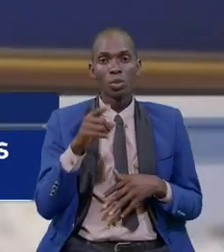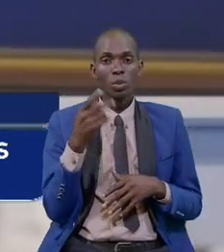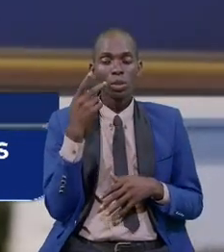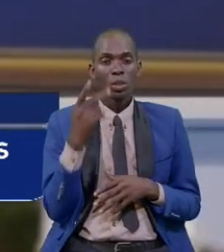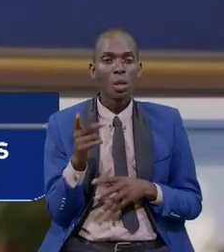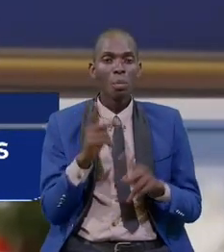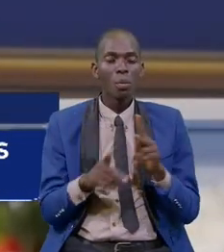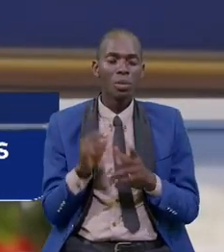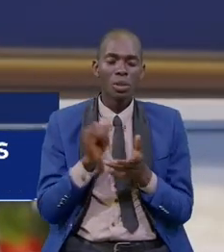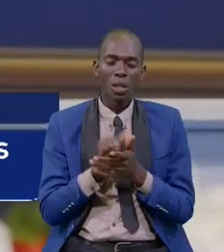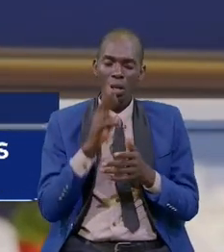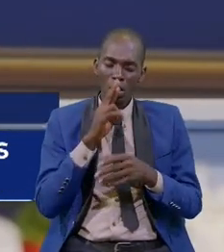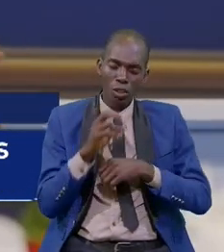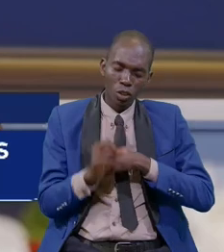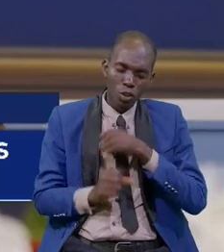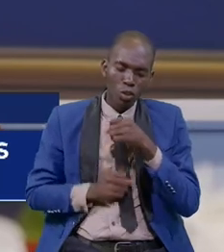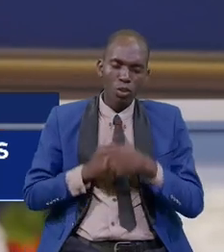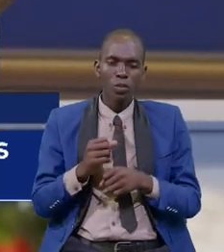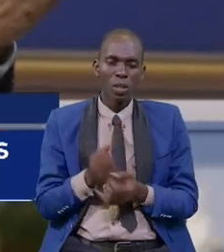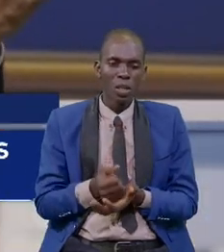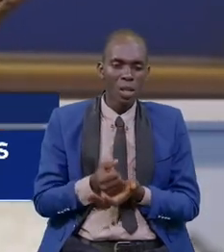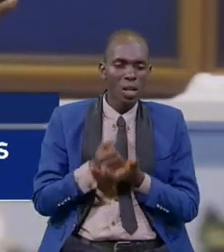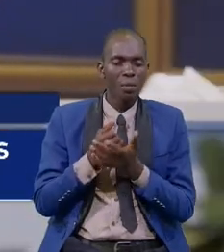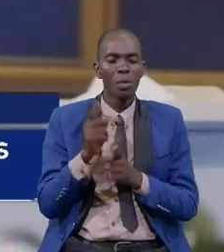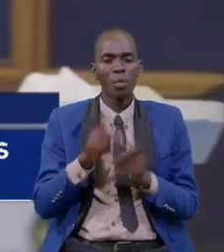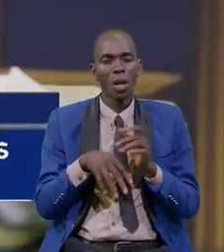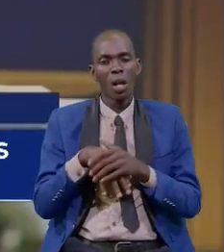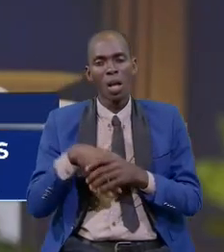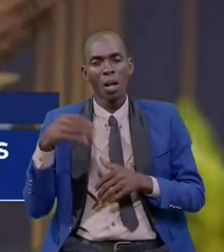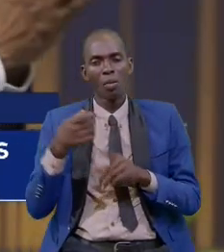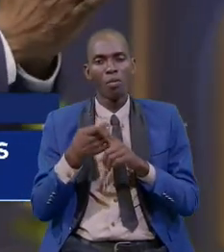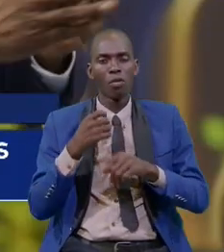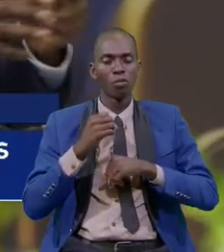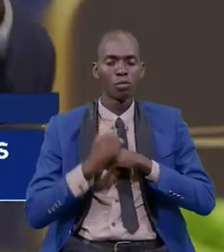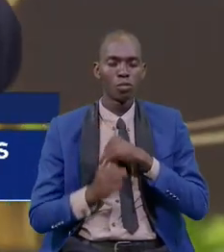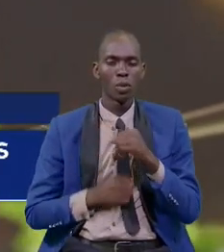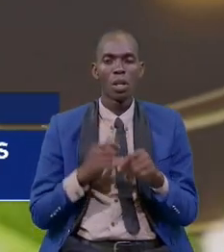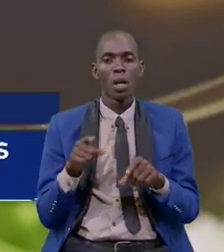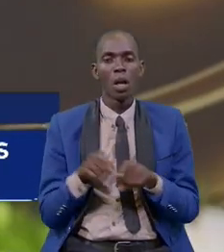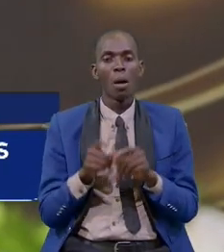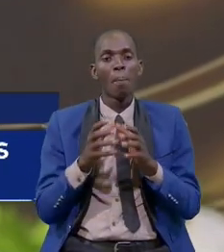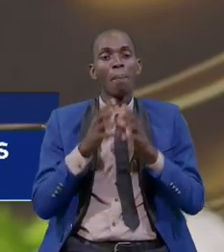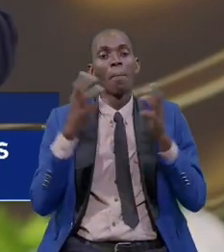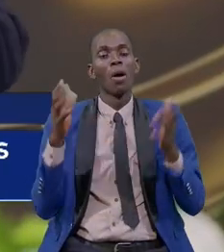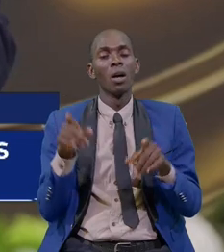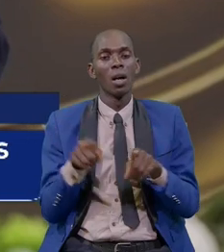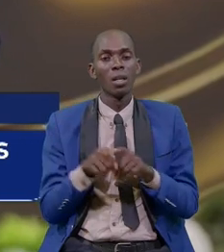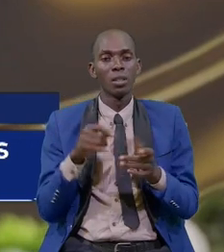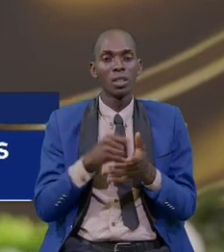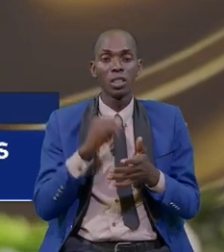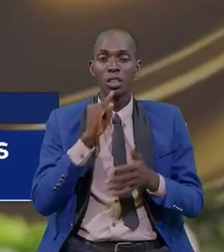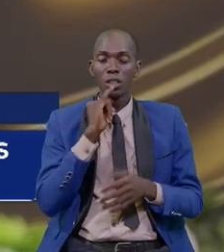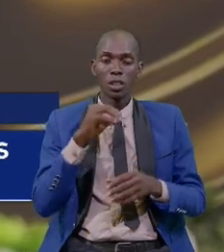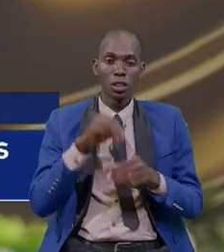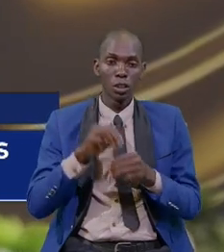gens qui sont de souffrir, soulevez-les, faites-les sortir de la souffrance. Aussi longtemps que cela puisse dépendre de votre